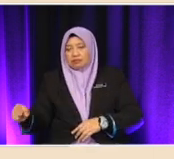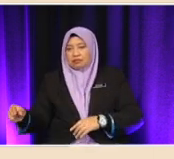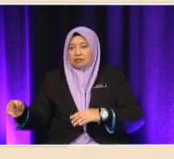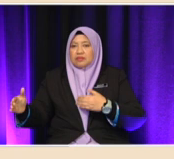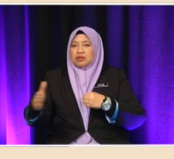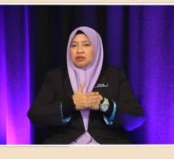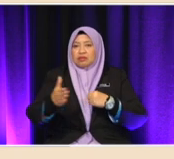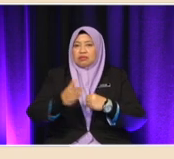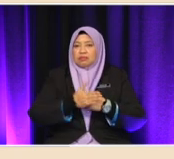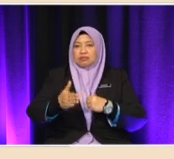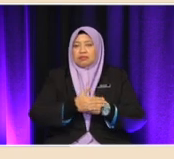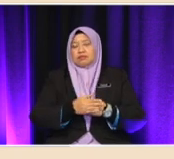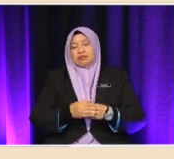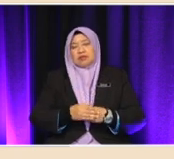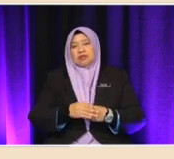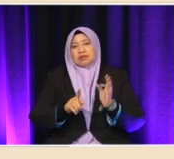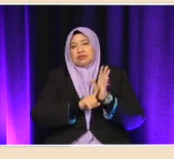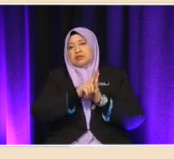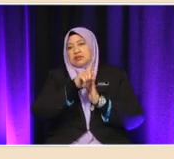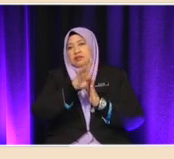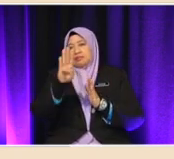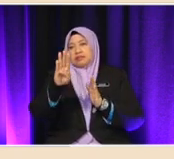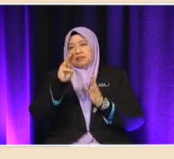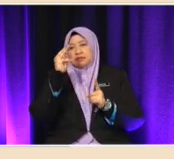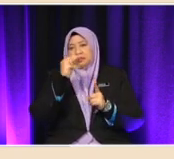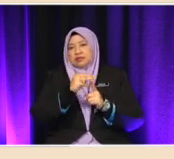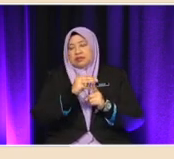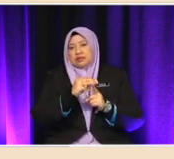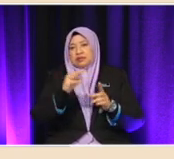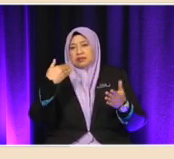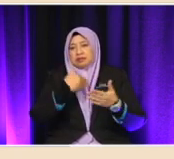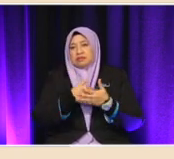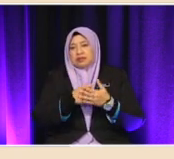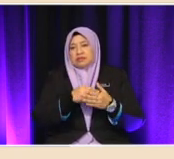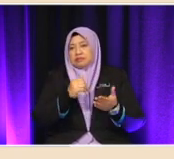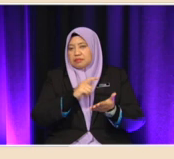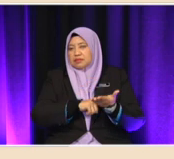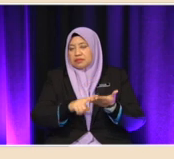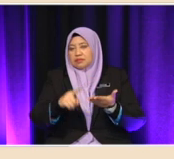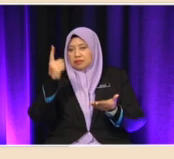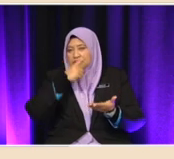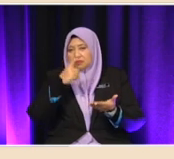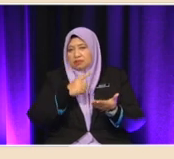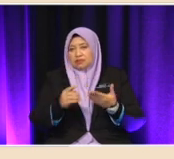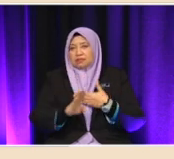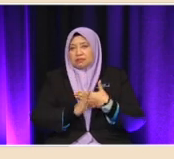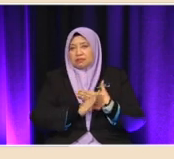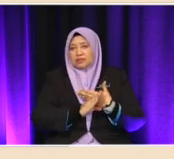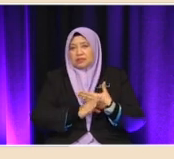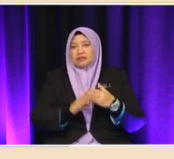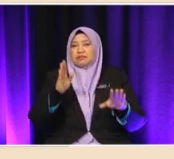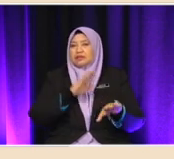mite dijangkau berterusan sehingga minggu depan keadaan ini membahayakan kepada nelayan